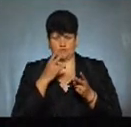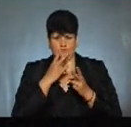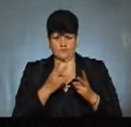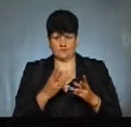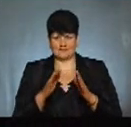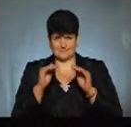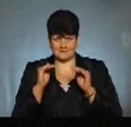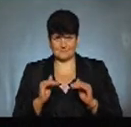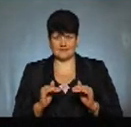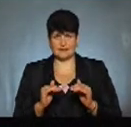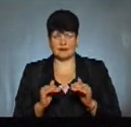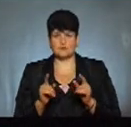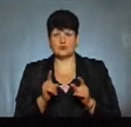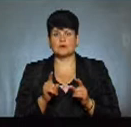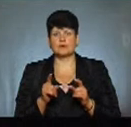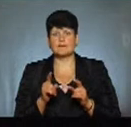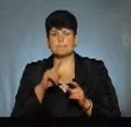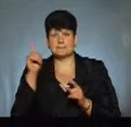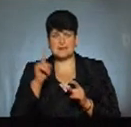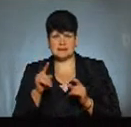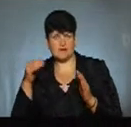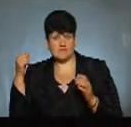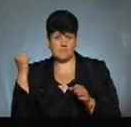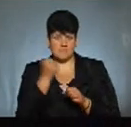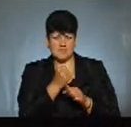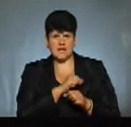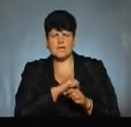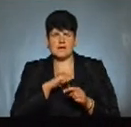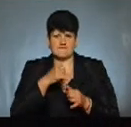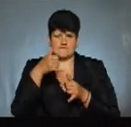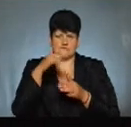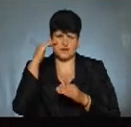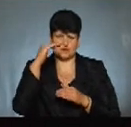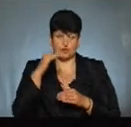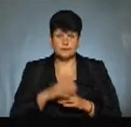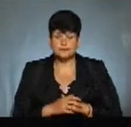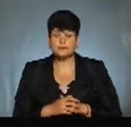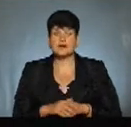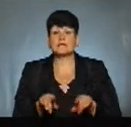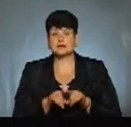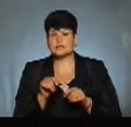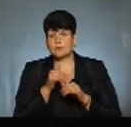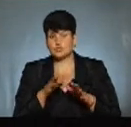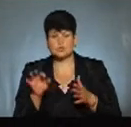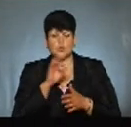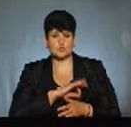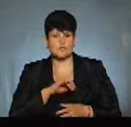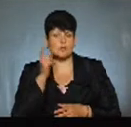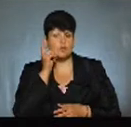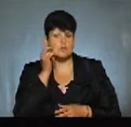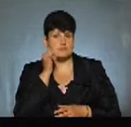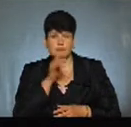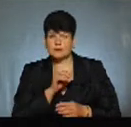що блискавка вражає в найвищі об'єкти. Звичайно, не можна користуватись мобільним телефоном.